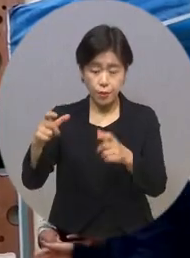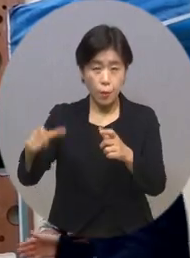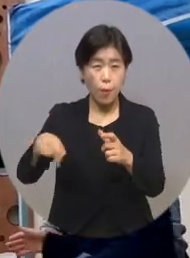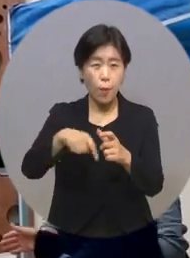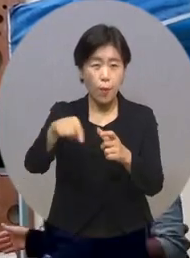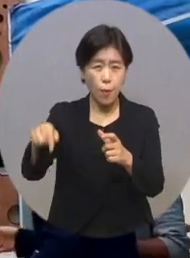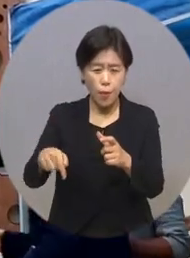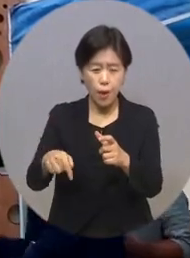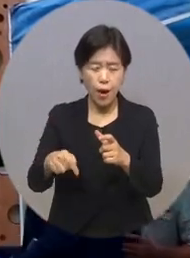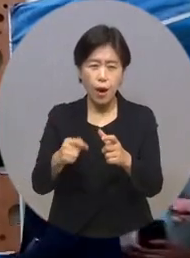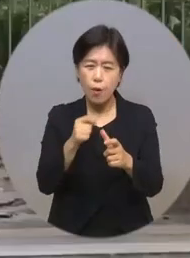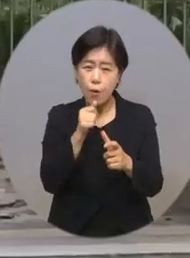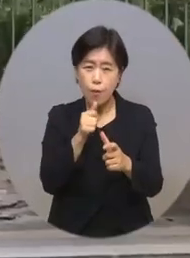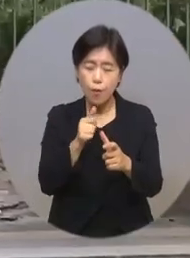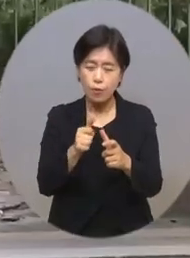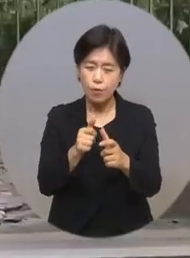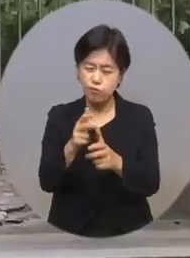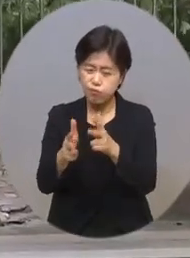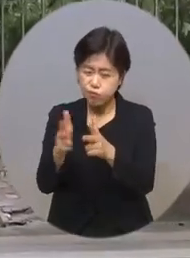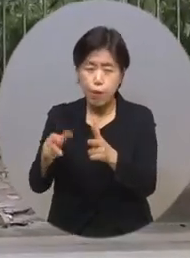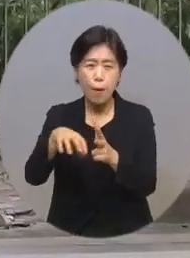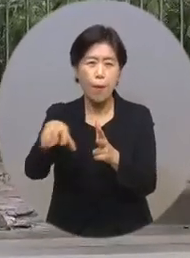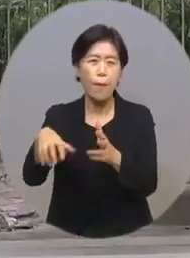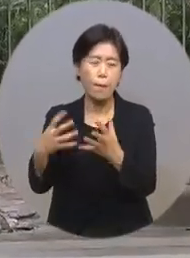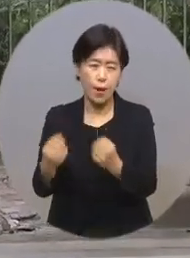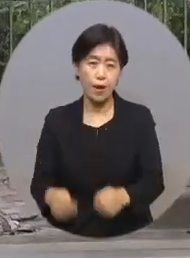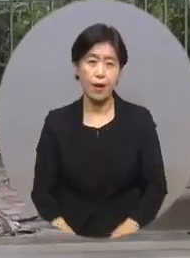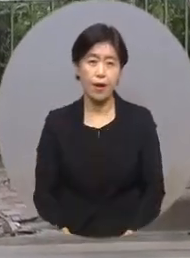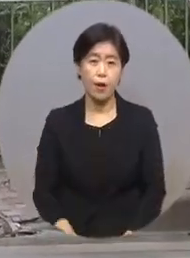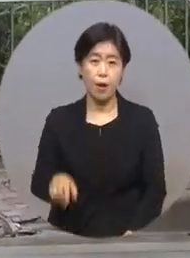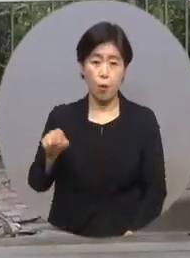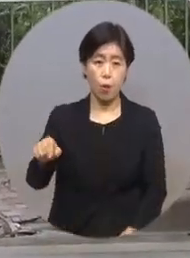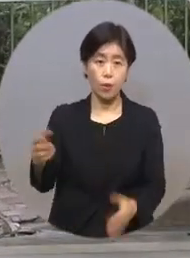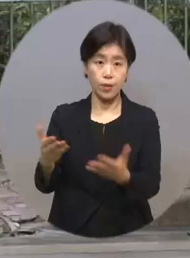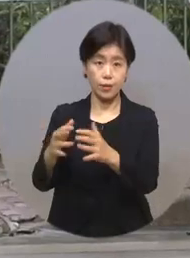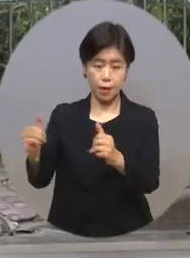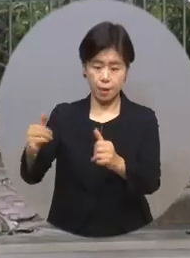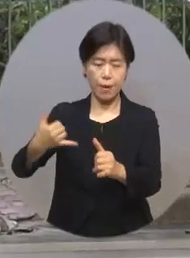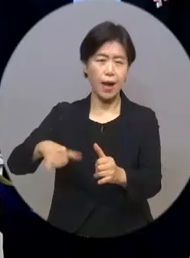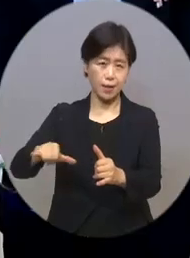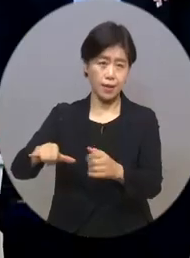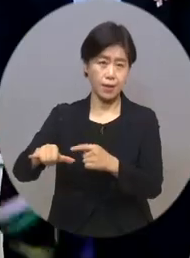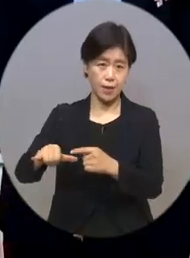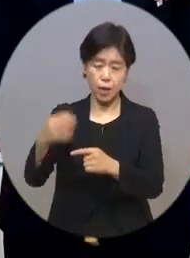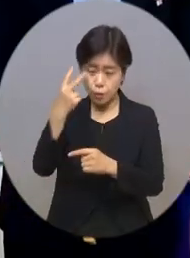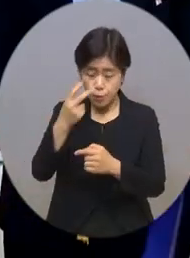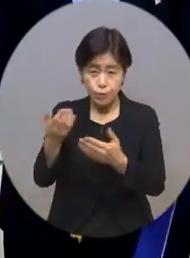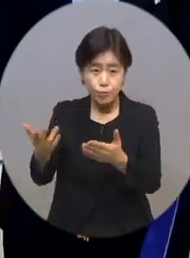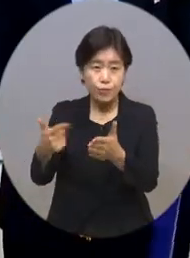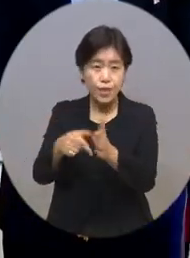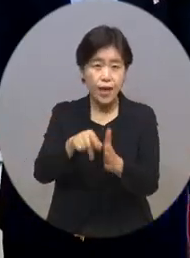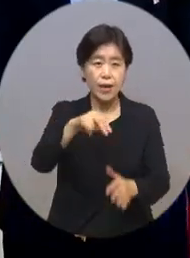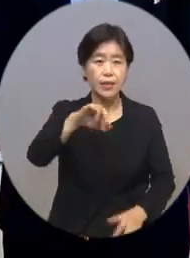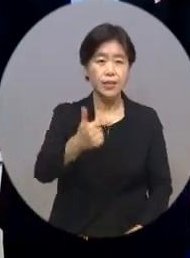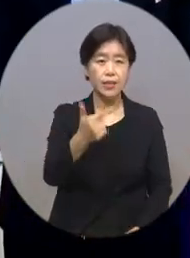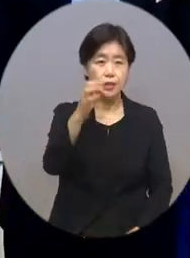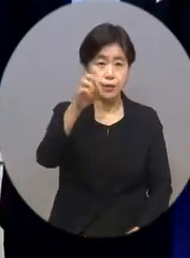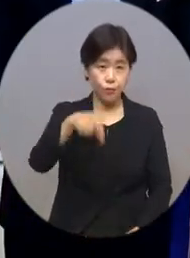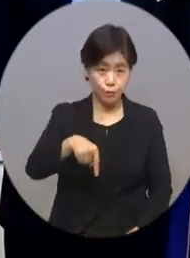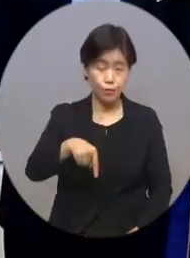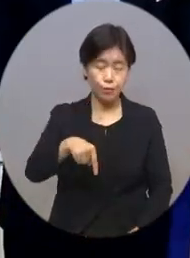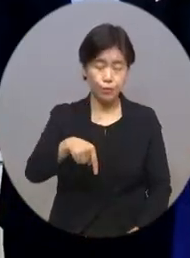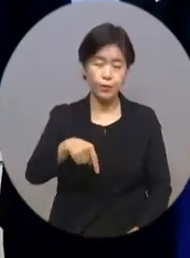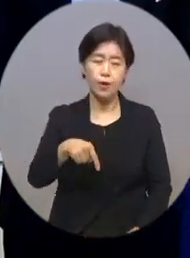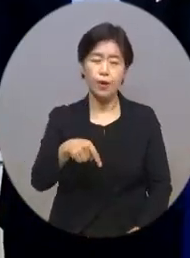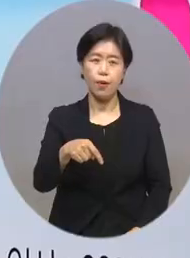인근에 중소기업 근로자 자녀들을 돌보기 위한 공동 직장어린이집 n 신호 직장어린이집 이 지난 2일